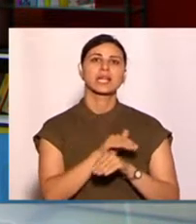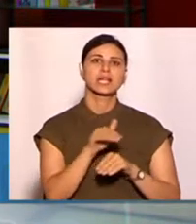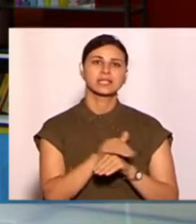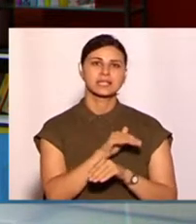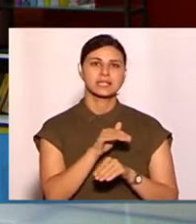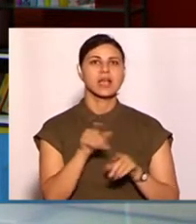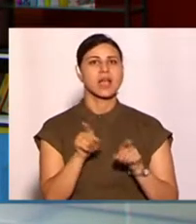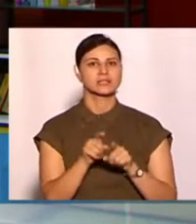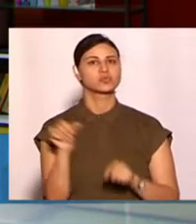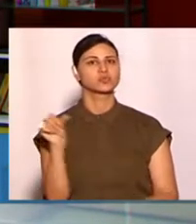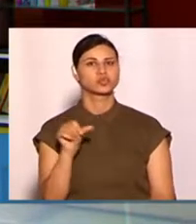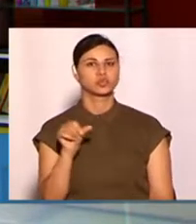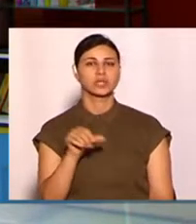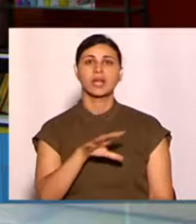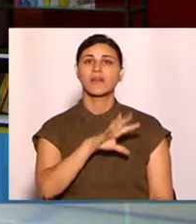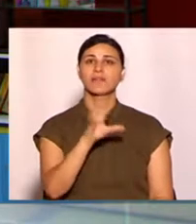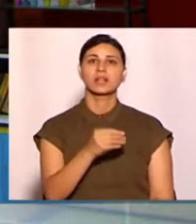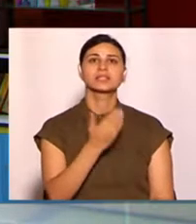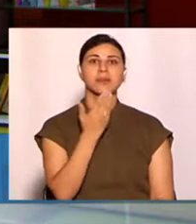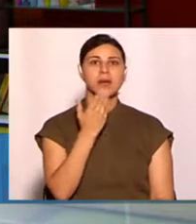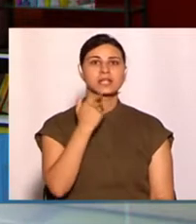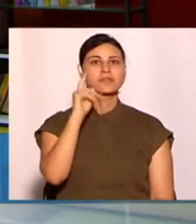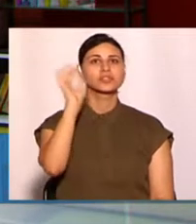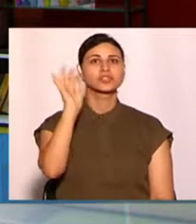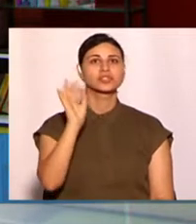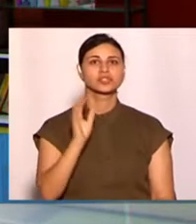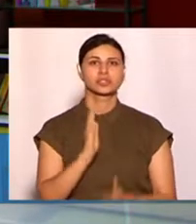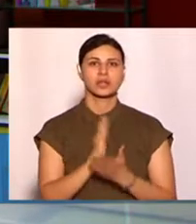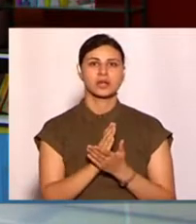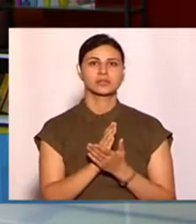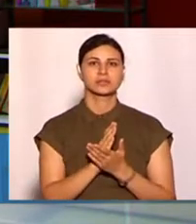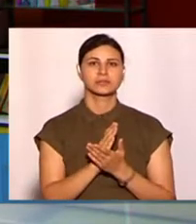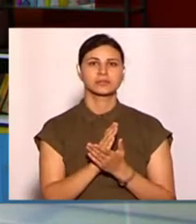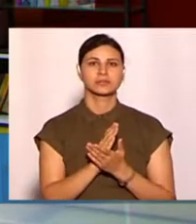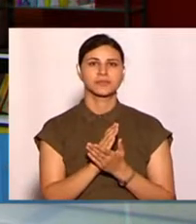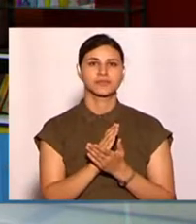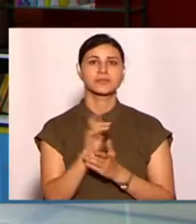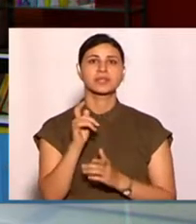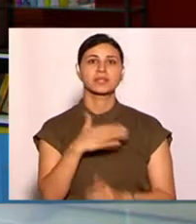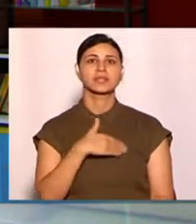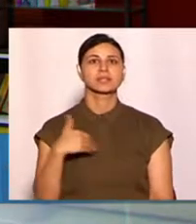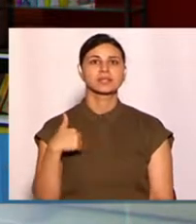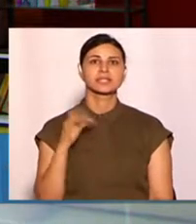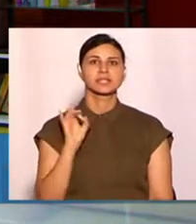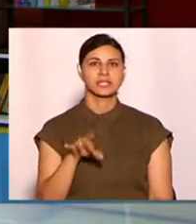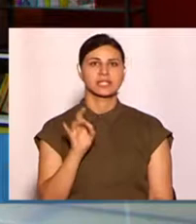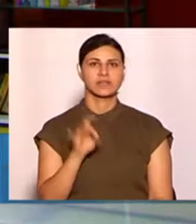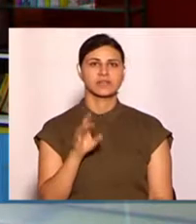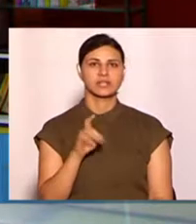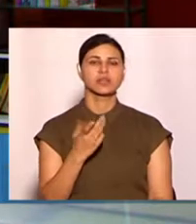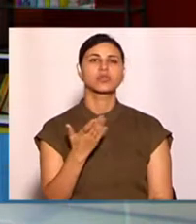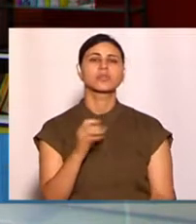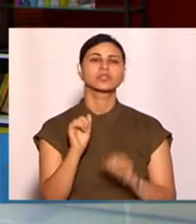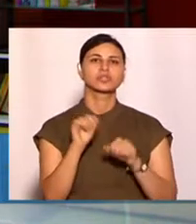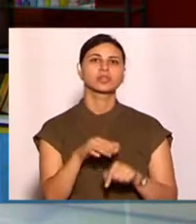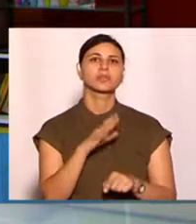ასევე ავთვისებიანი. ყველაზე მარტივი და ყველაზე ხშირი ცვლილება არის სარძევე ჯირკვლის ტკივილი, რომელიც